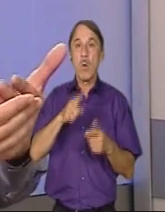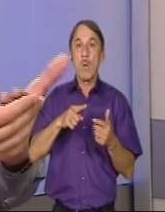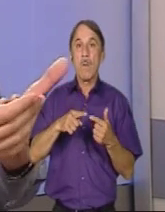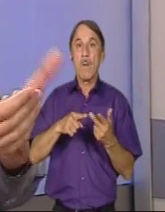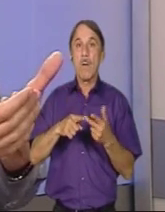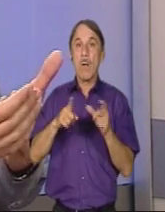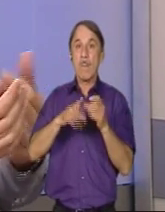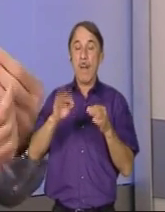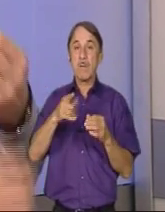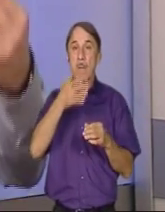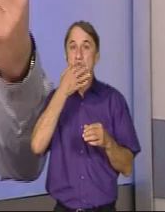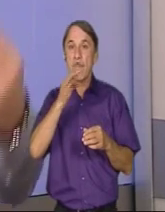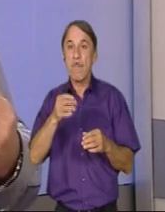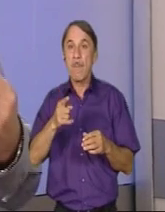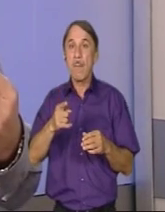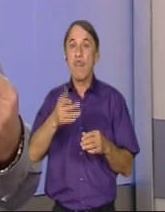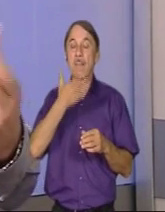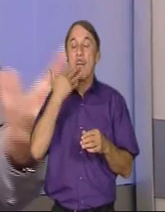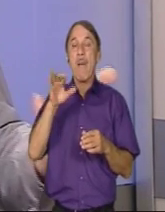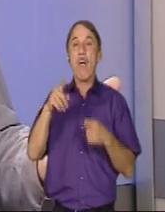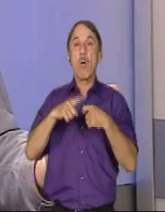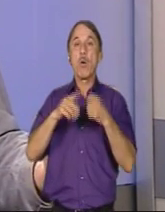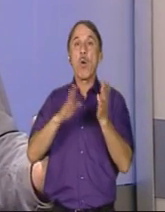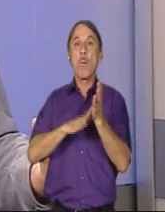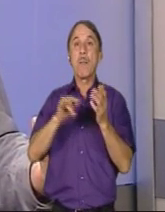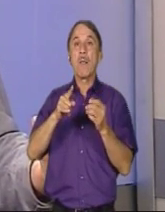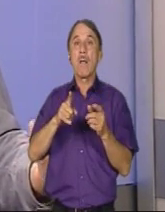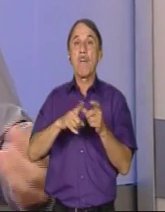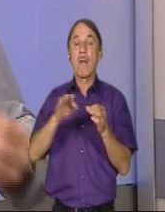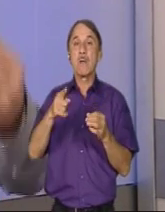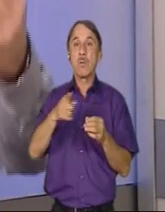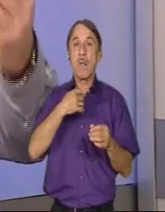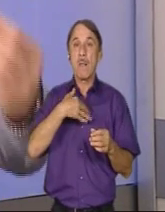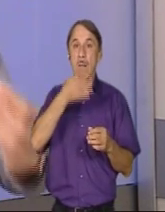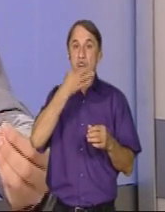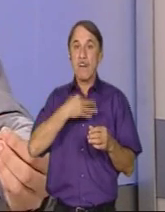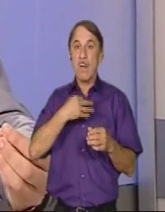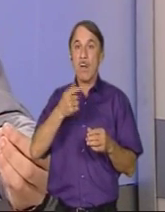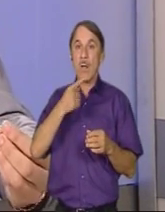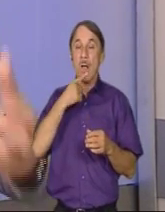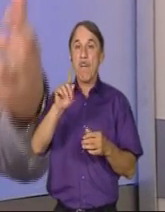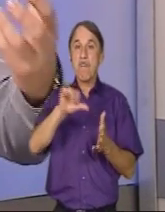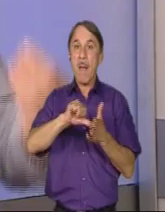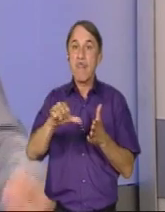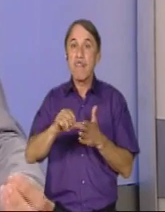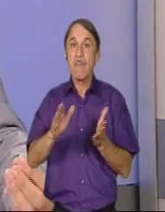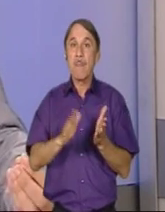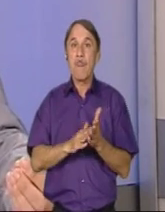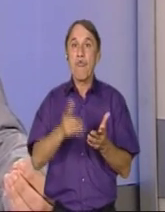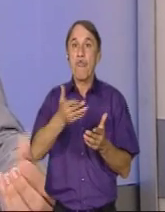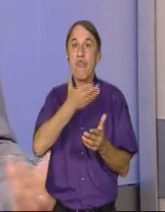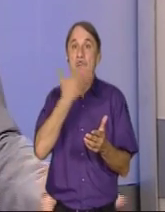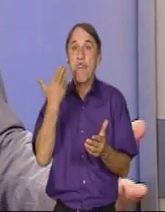Znači, ključno je pitanje, bez slobode nema ekonomije. Bez toga da se mi pitamo i odlučujemo, bez naših